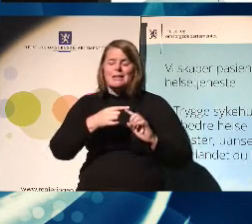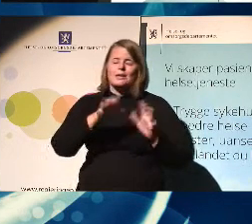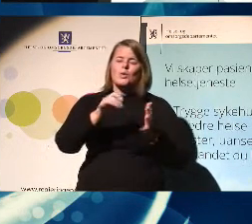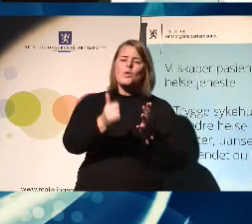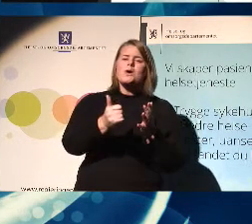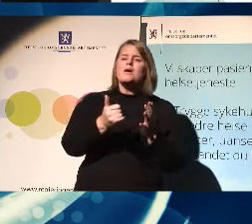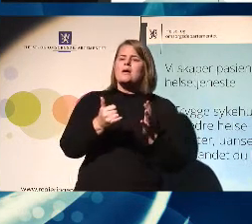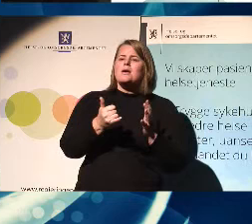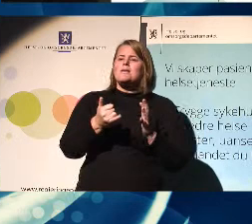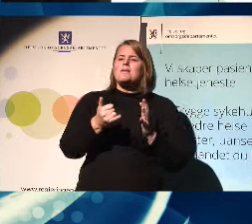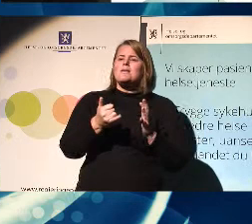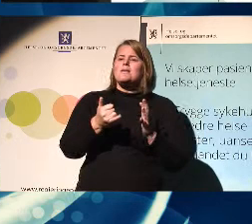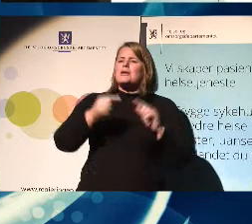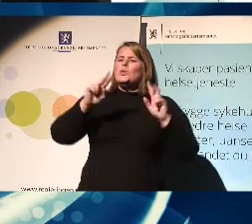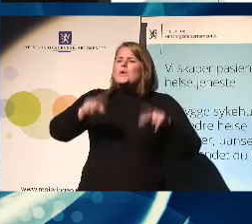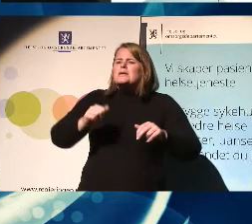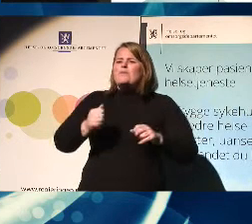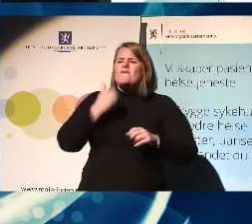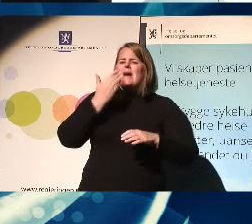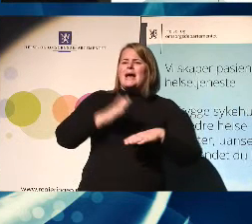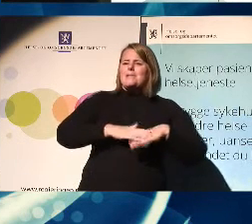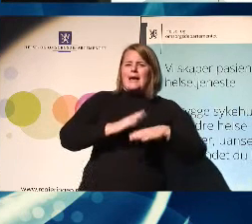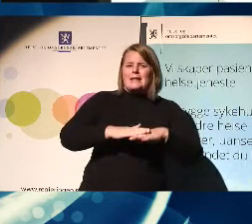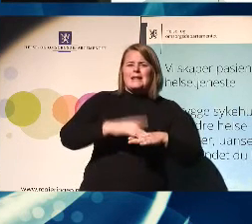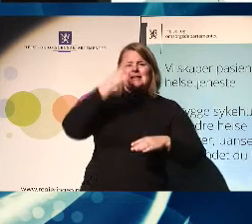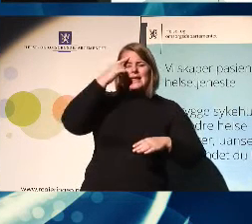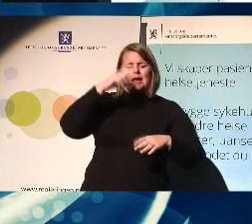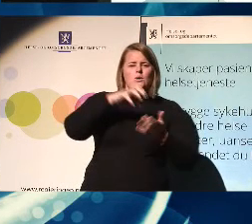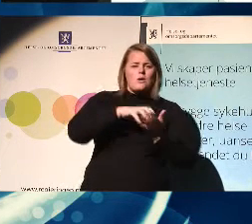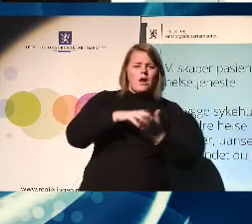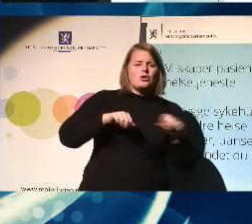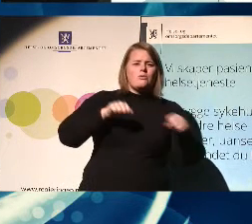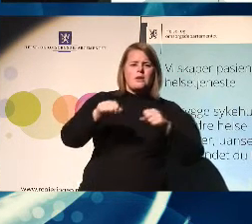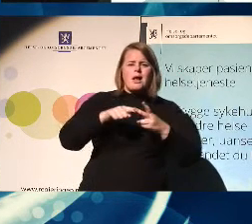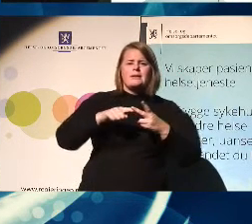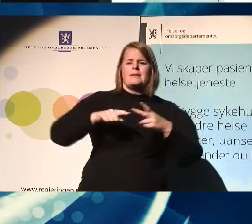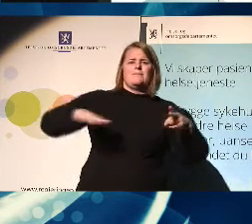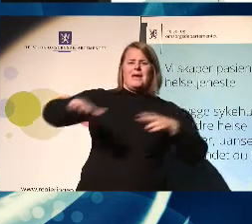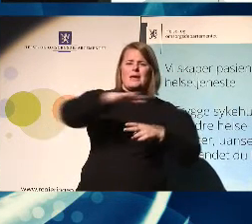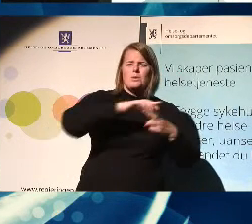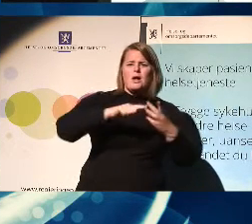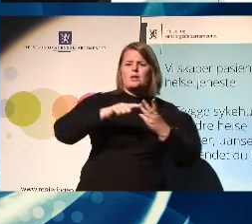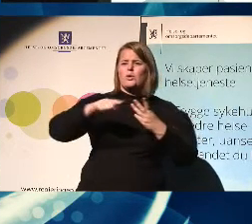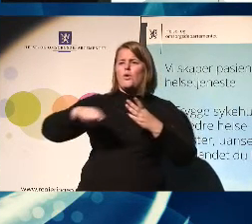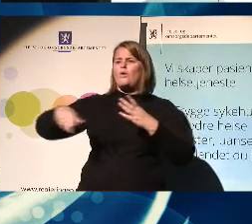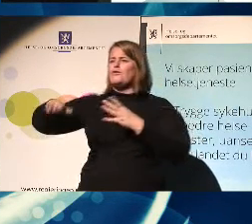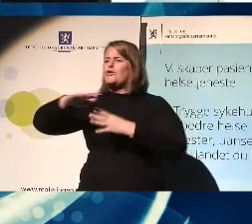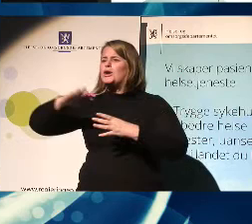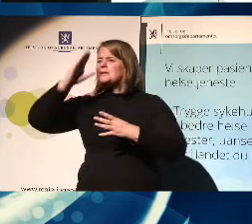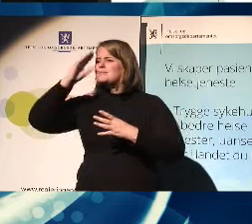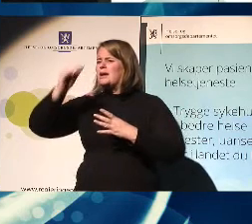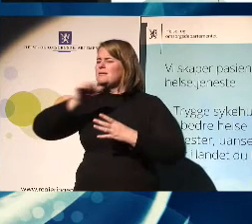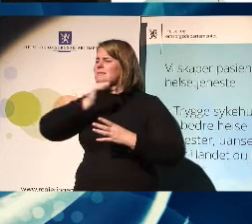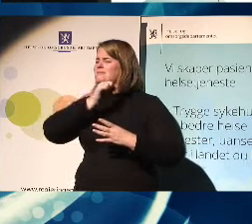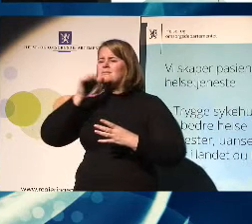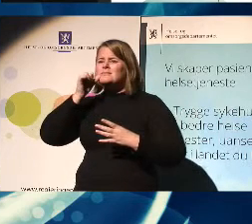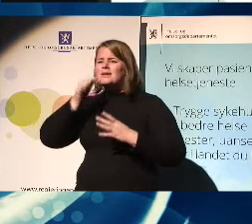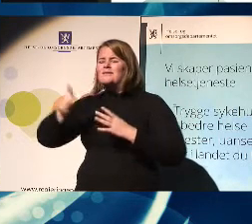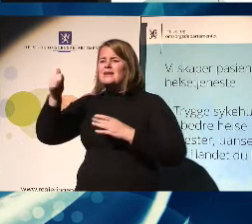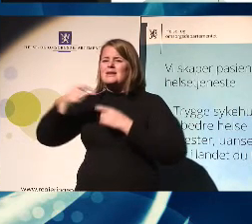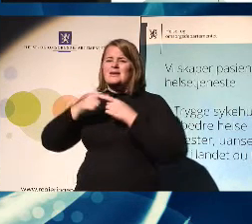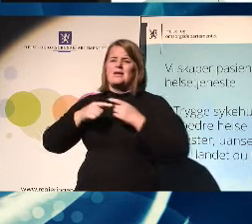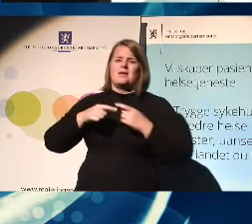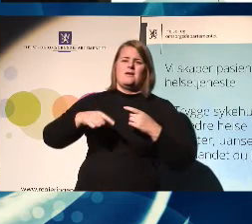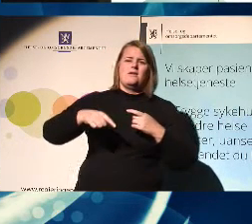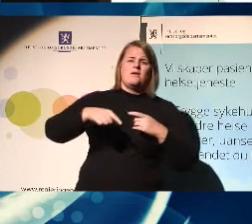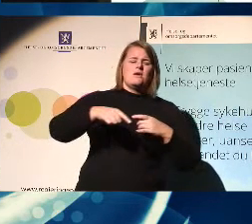tenke litt både lokalt, kommunalt, regionalt, fylkesmann av avgjørende betydning for samfunnssikkerhet og beredskap,